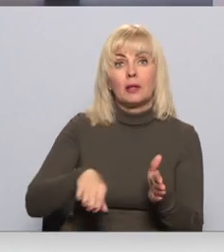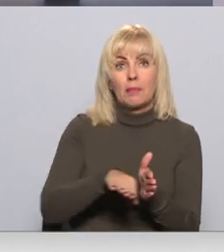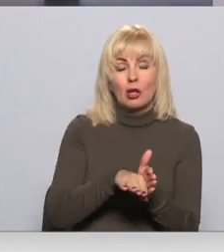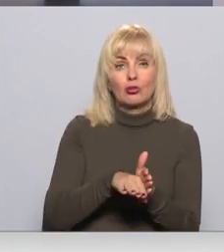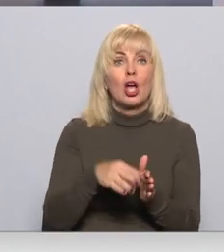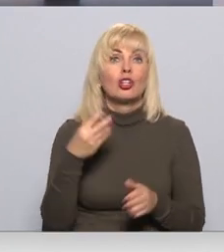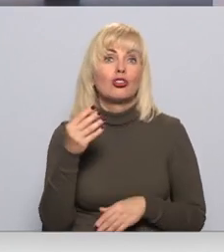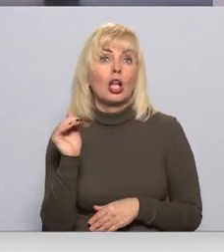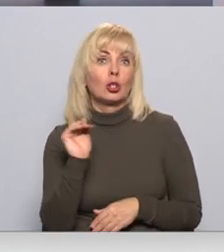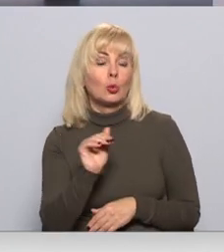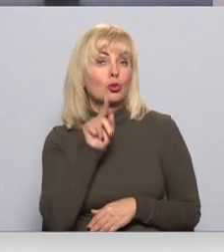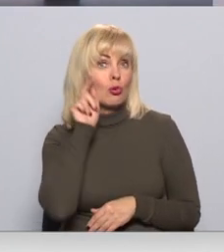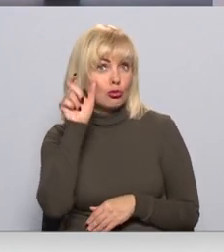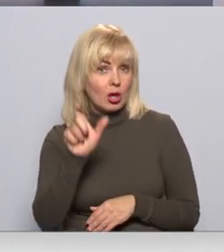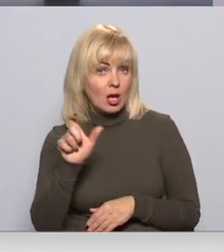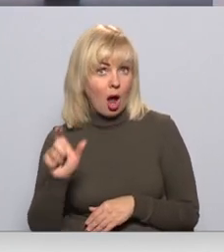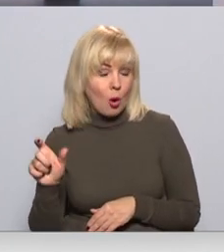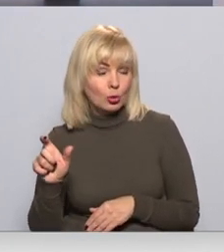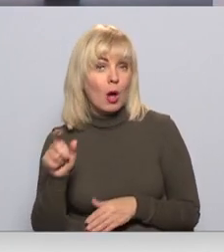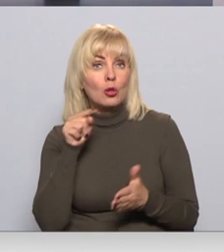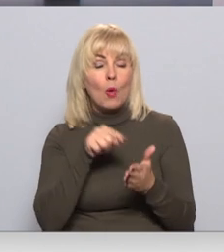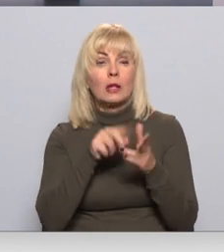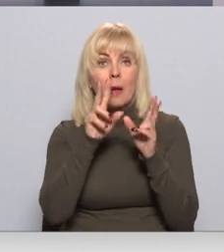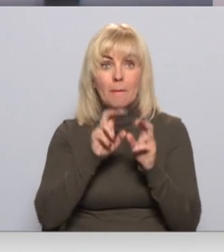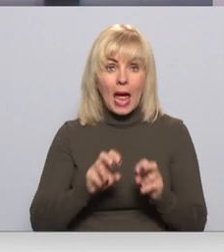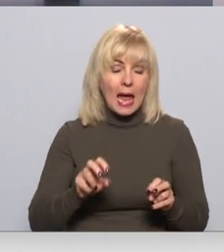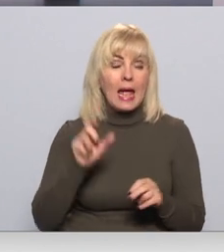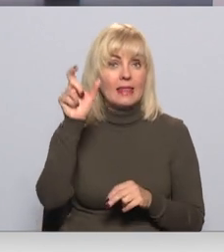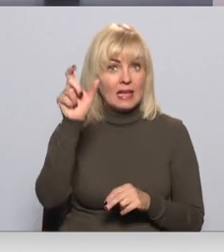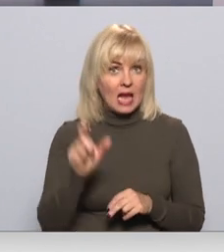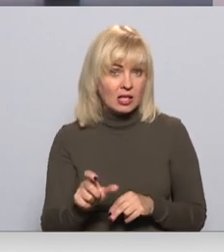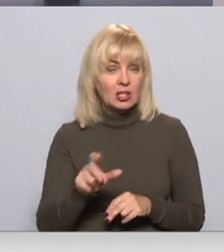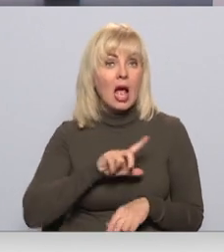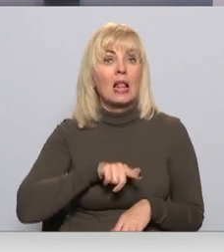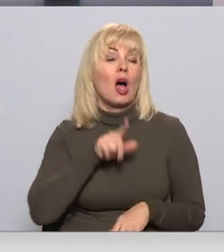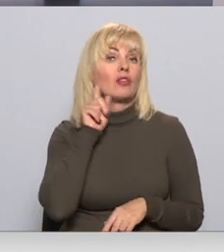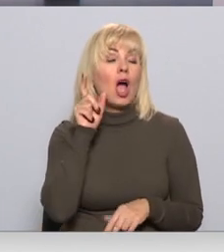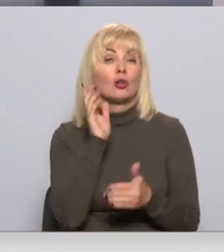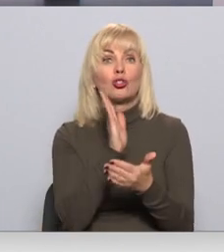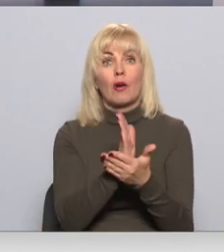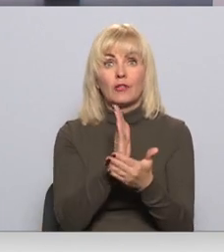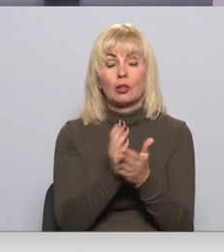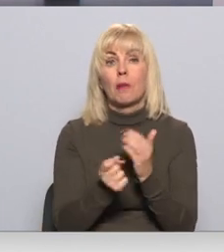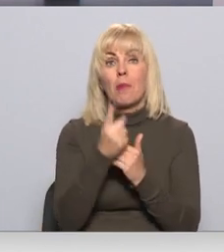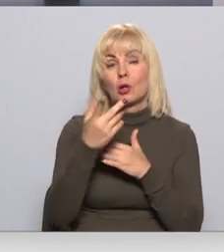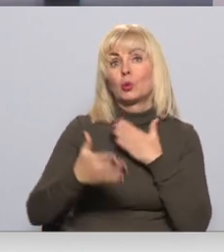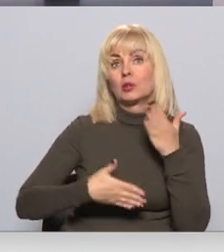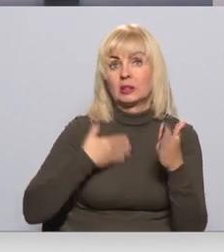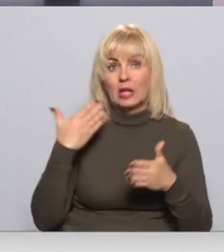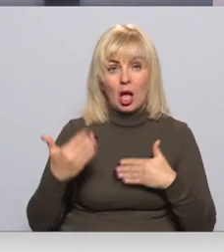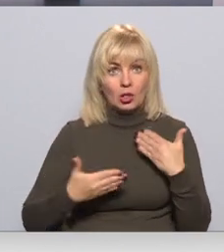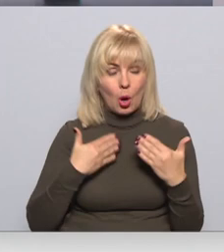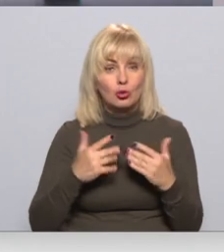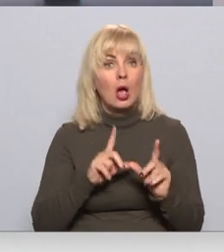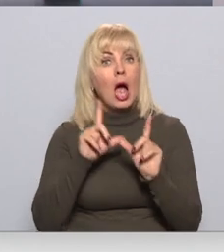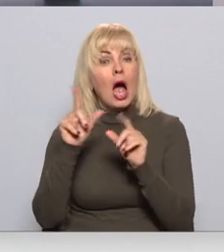gandrīz 4000 jauniešu. Kā norāda pētnieks Mārtiņš Kaprāns, Latvijas jauniešu vidū parādās satraucoša tendence.